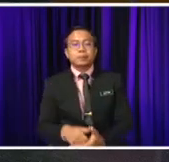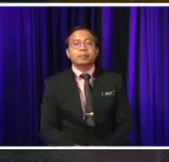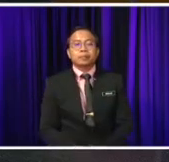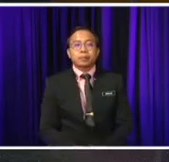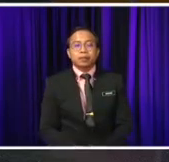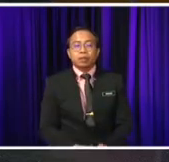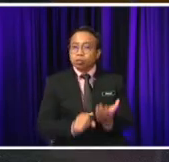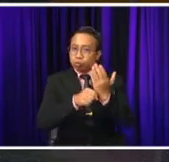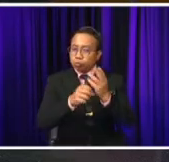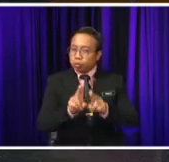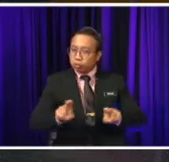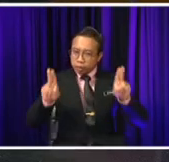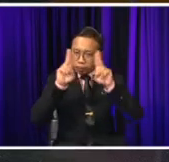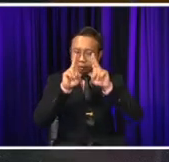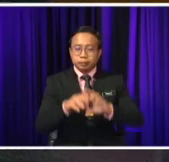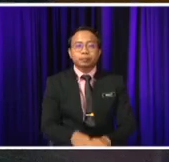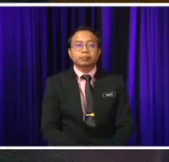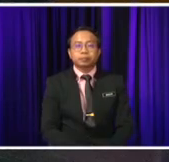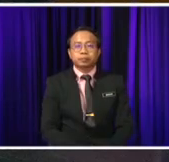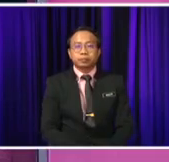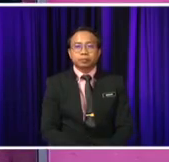Shallallahu Alaihi Wasallam